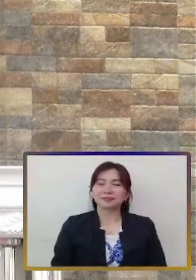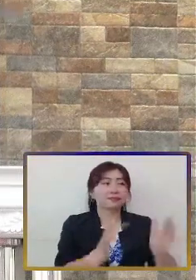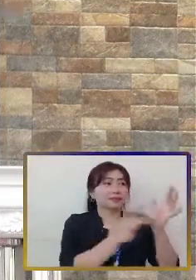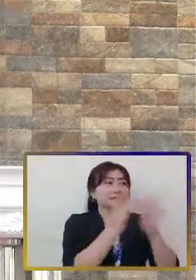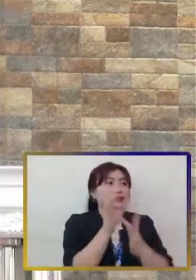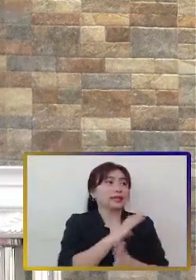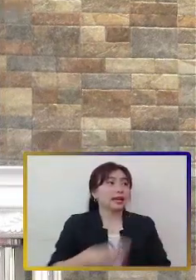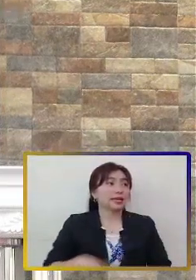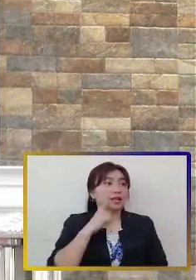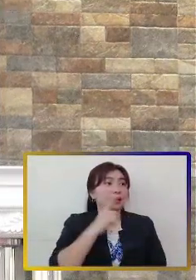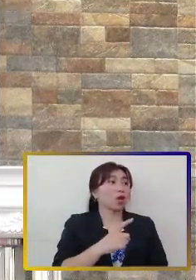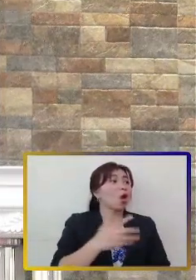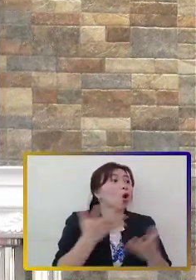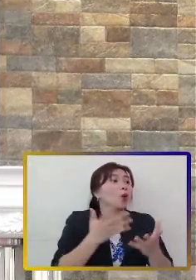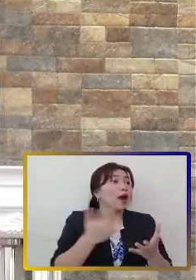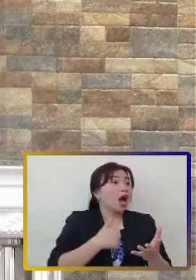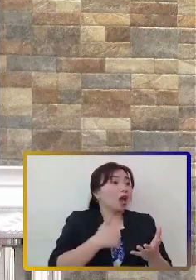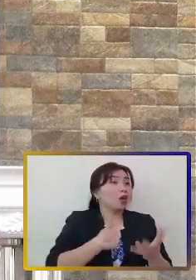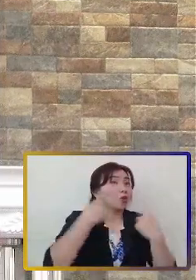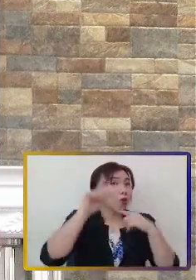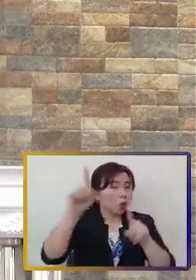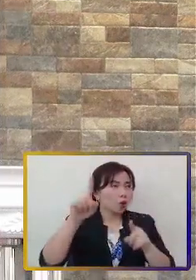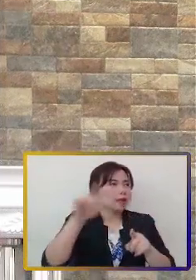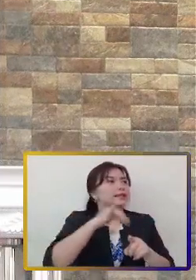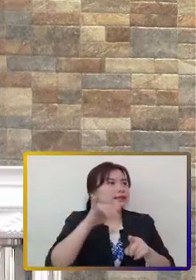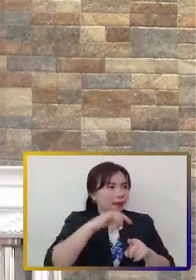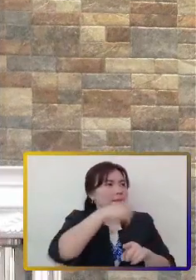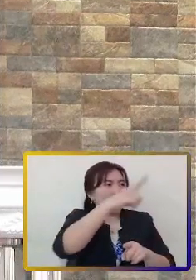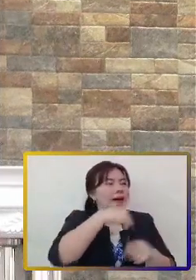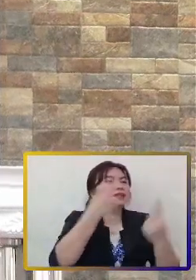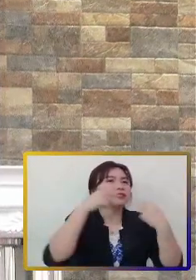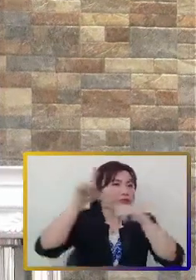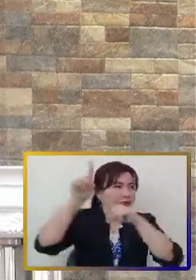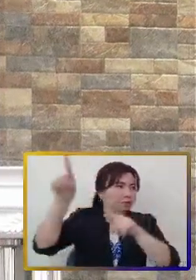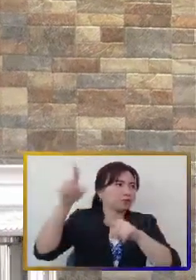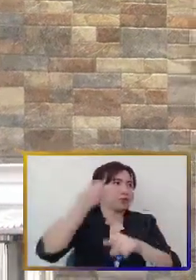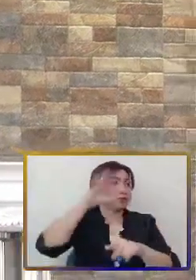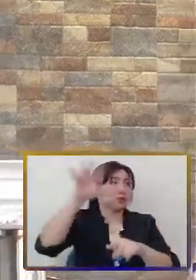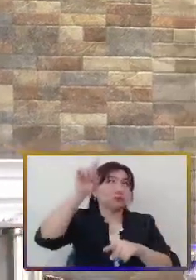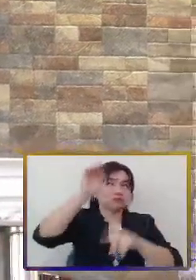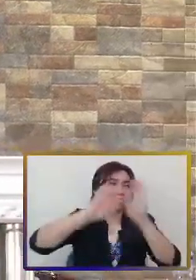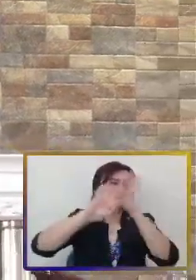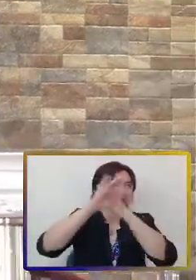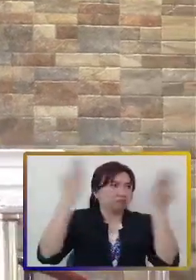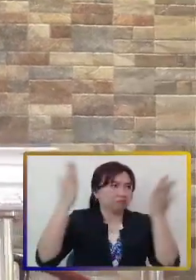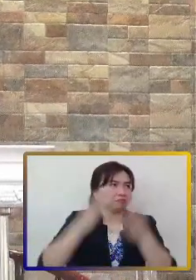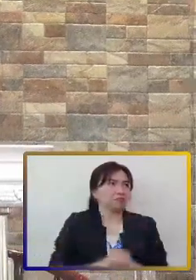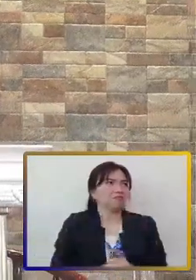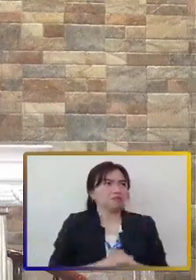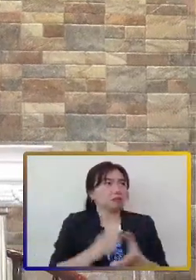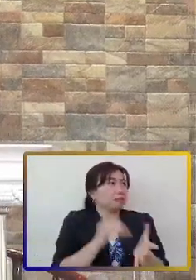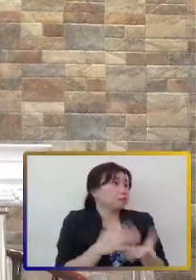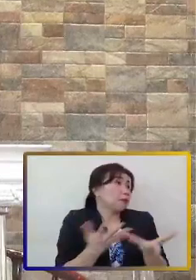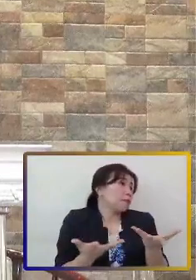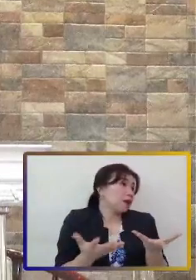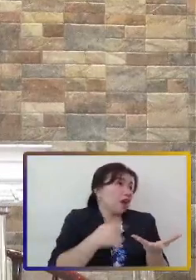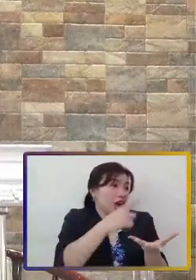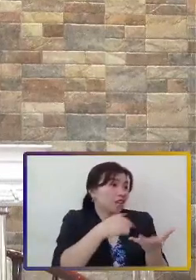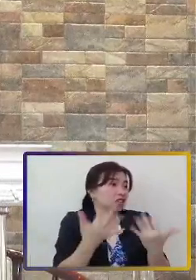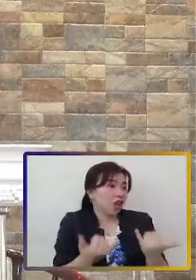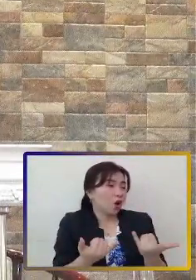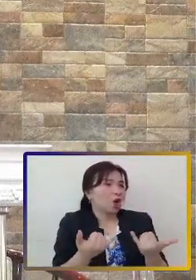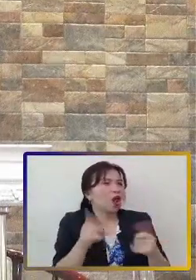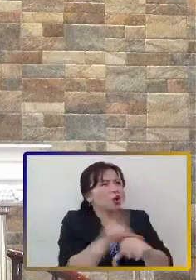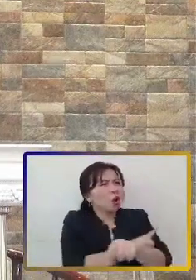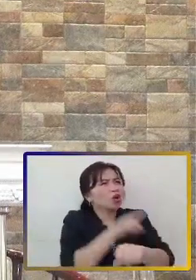be also Ang tindi nito mga kapatid Malamang madalas natin Sabi ko nga matagal na tayong Kristyano maing alam natin ang